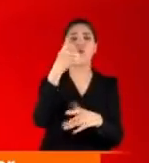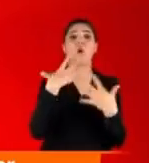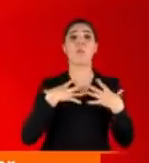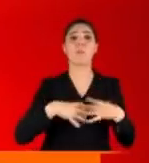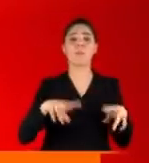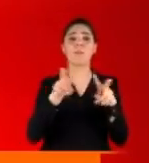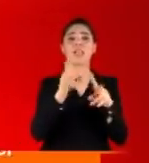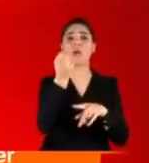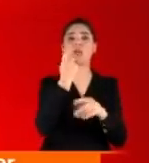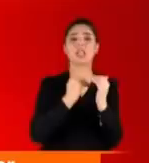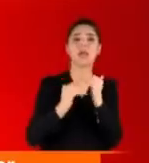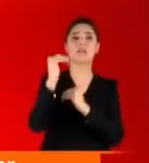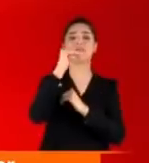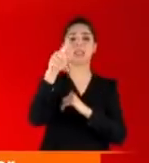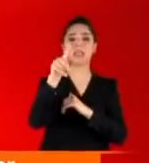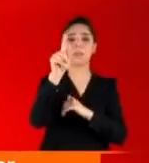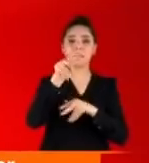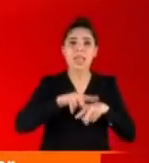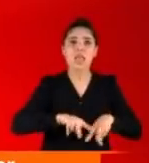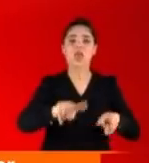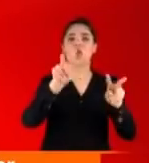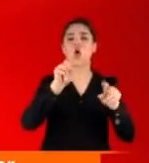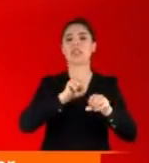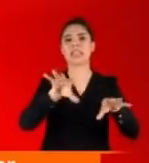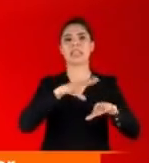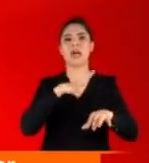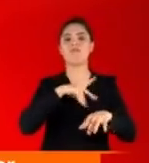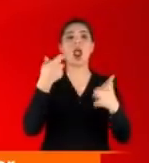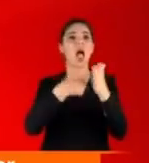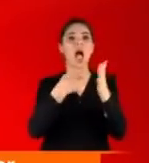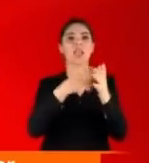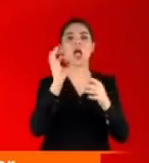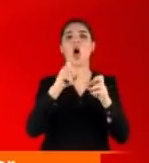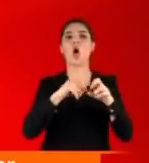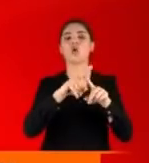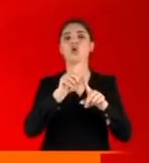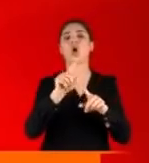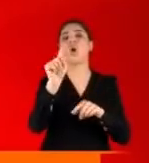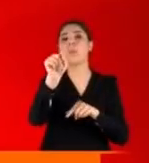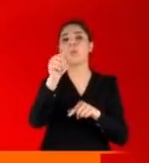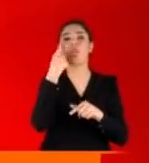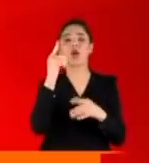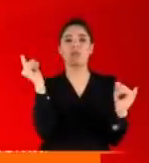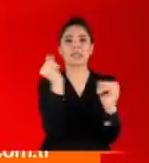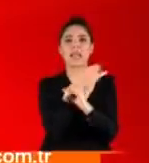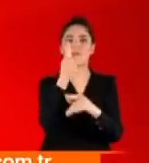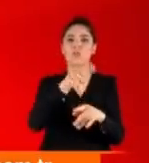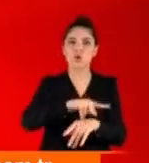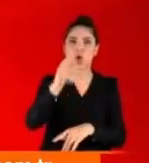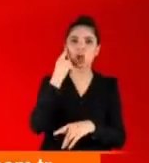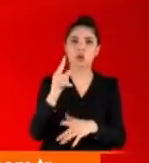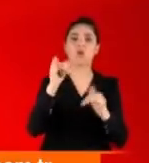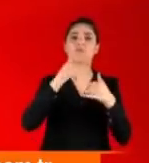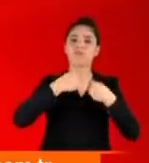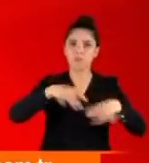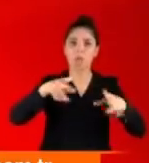metabolizma yaşını arttıran, metabolizmayı hızlandıran bir sistem var. İsmi ortomoleküler zayıflama. Peki bu sistemle gerçekten kilo